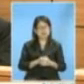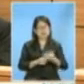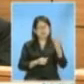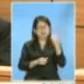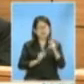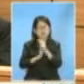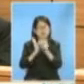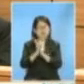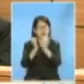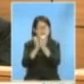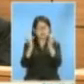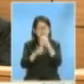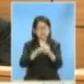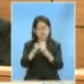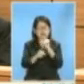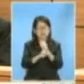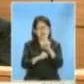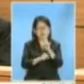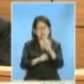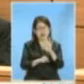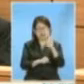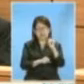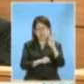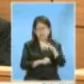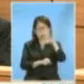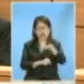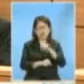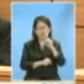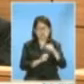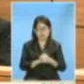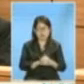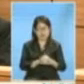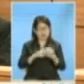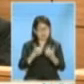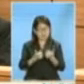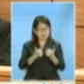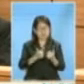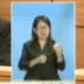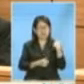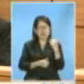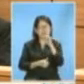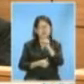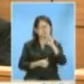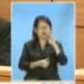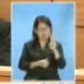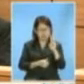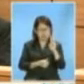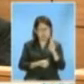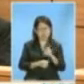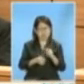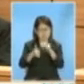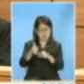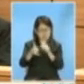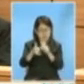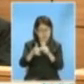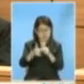ในยุครัฐธรรมนูญปี2540มีที่มาอย่างไรเมื่อสักครู่นะครับท่านวุฒิสภาท่านหนึ่ง